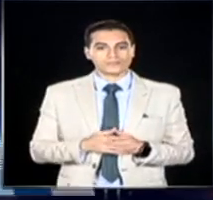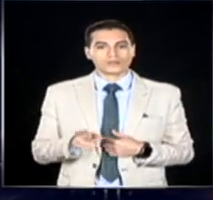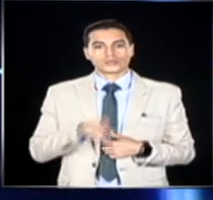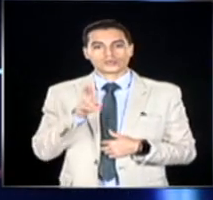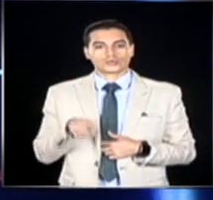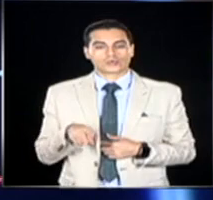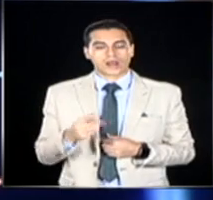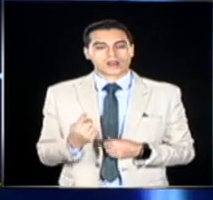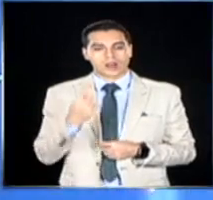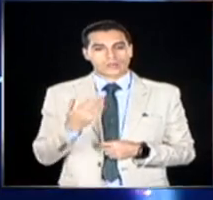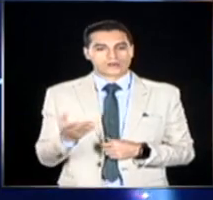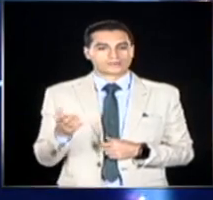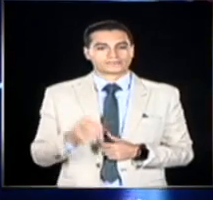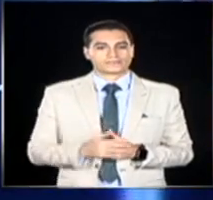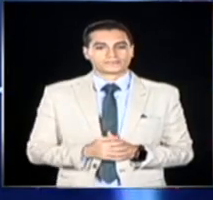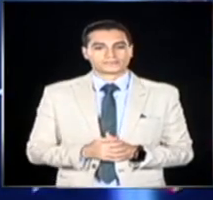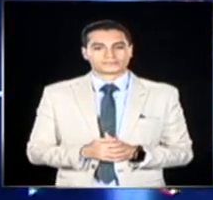السؤال الأول،